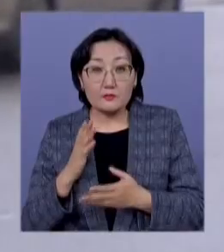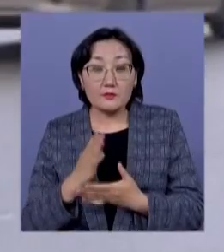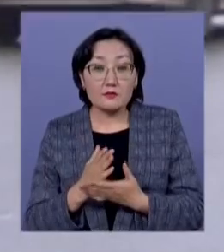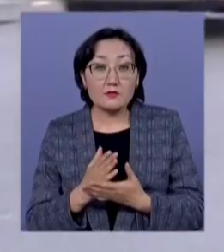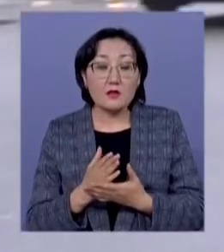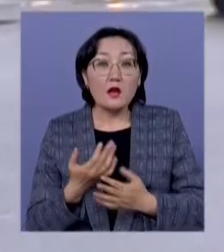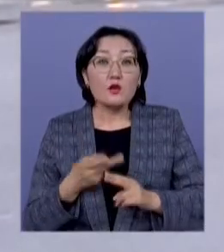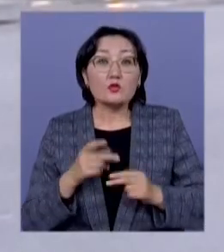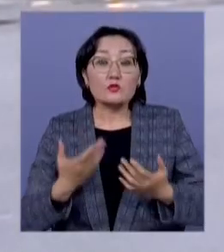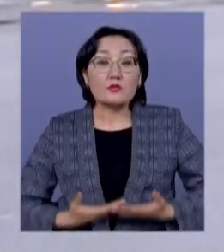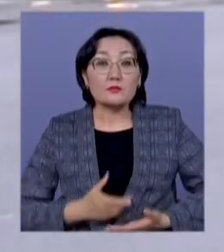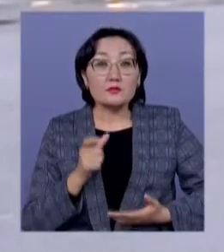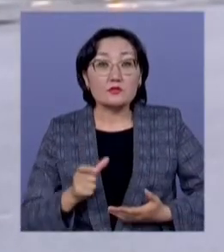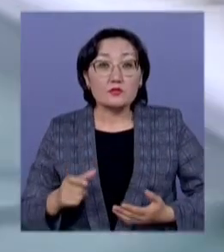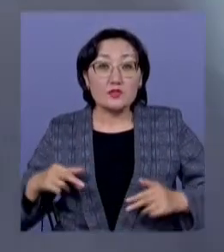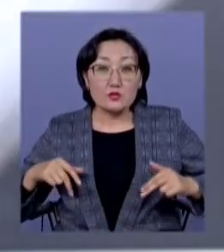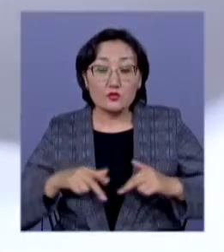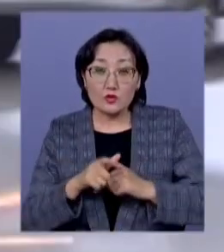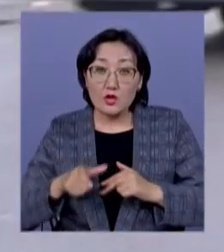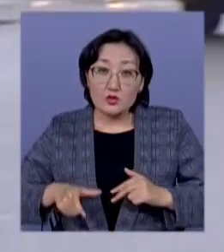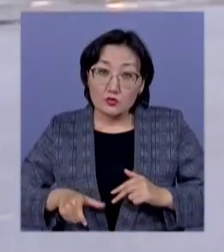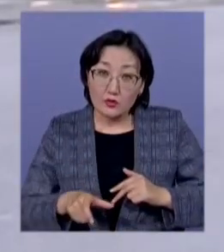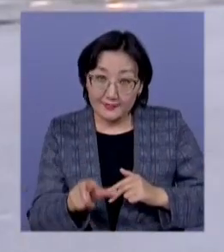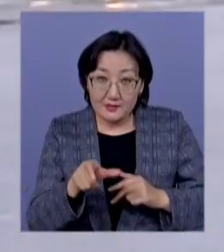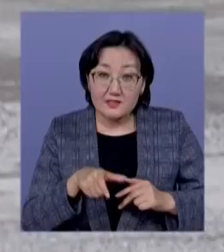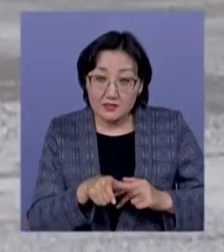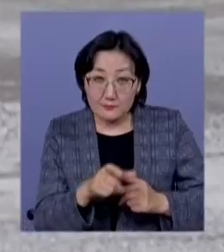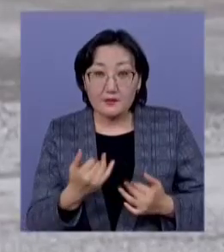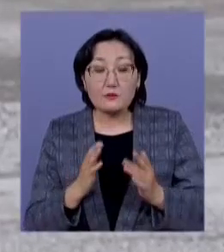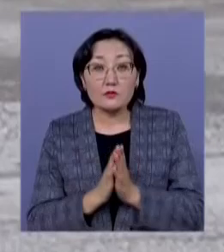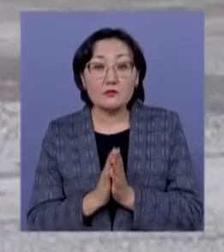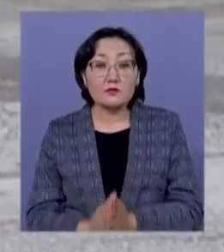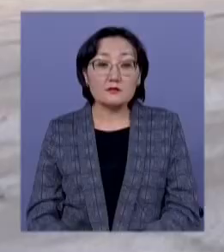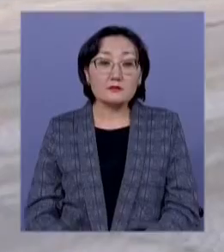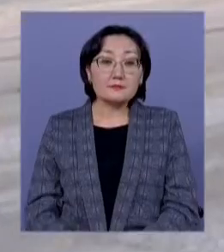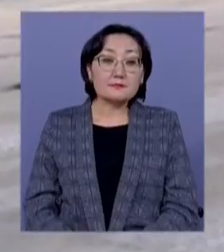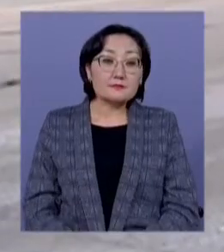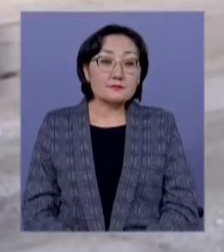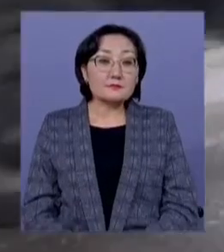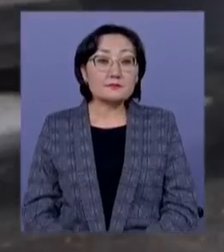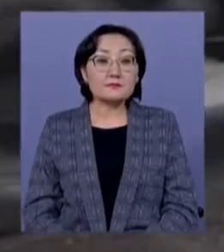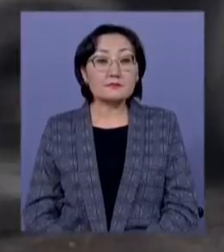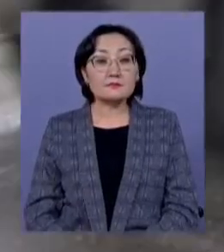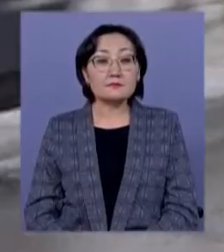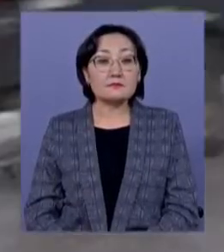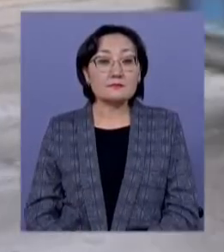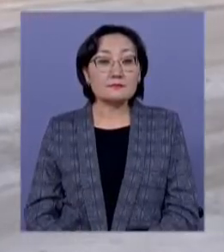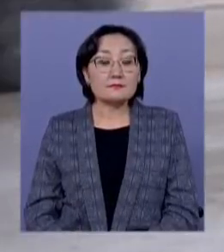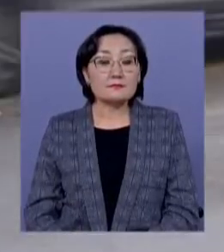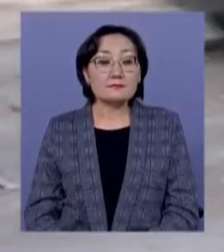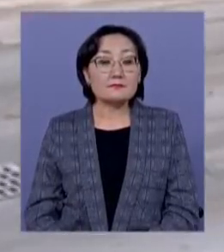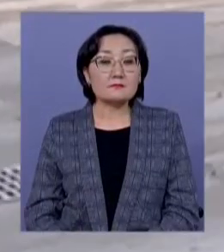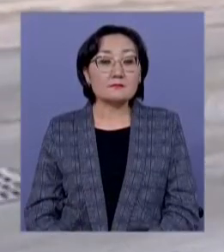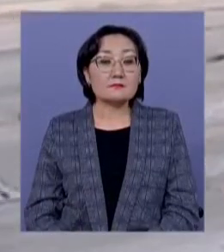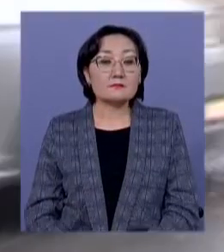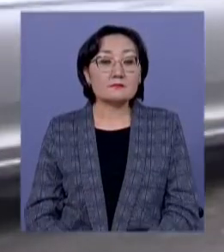көрінеді. Тұрғындар ең болмаса жаяу жүргіншілер жолағын сызып берсе екен дейді. Опасно, люди же не знают, где надо переходить дорогу. Все же